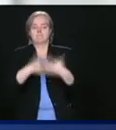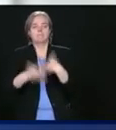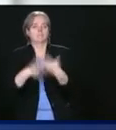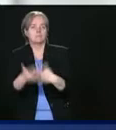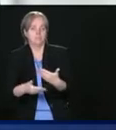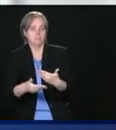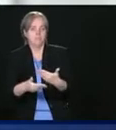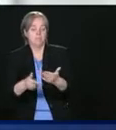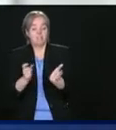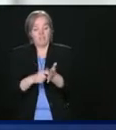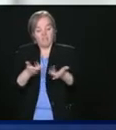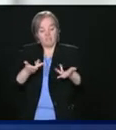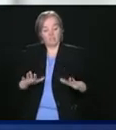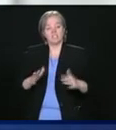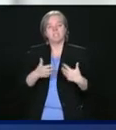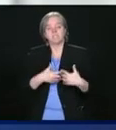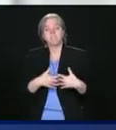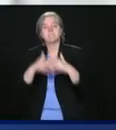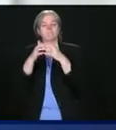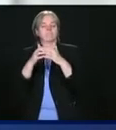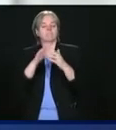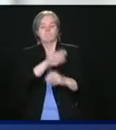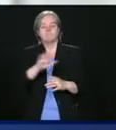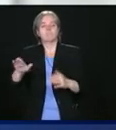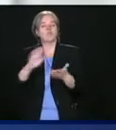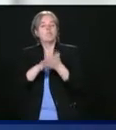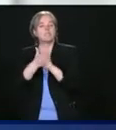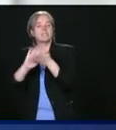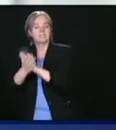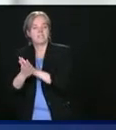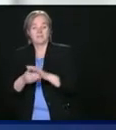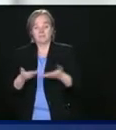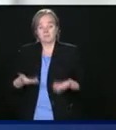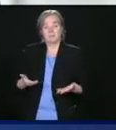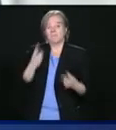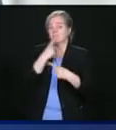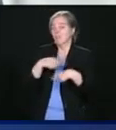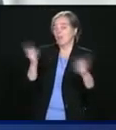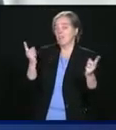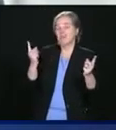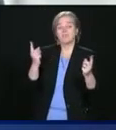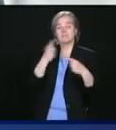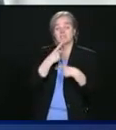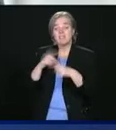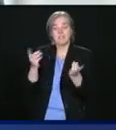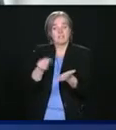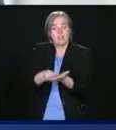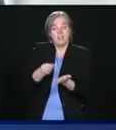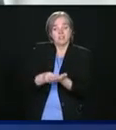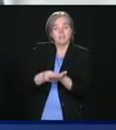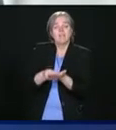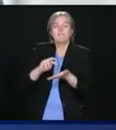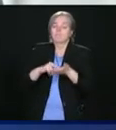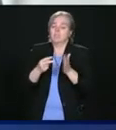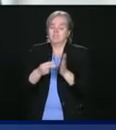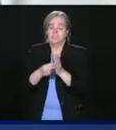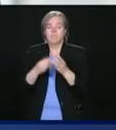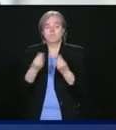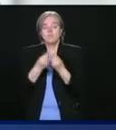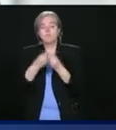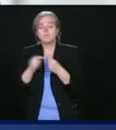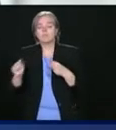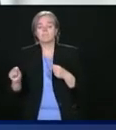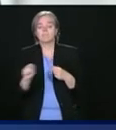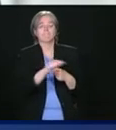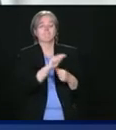après. Les investissements annoncés aujourd'hui vont aider des milliers d'entreprises à tenir le coup